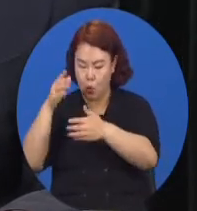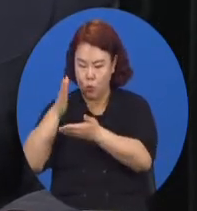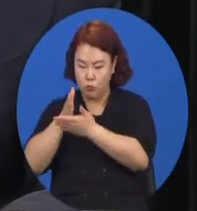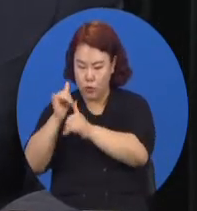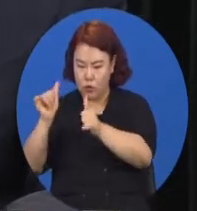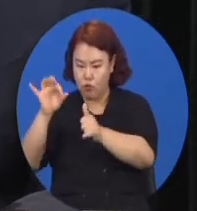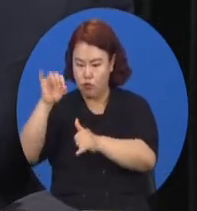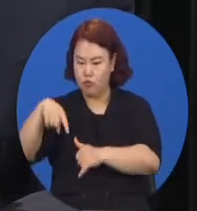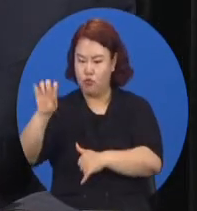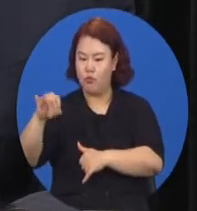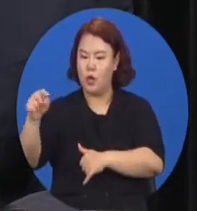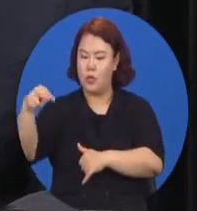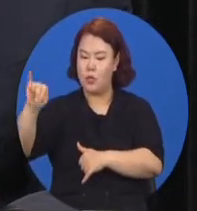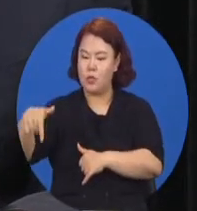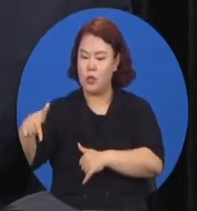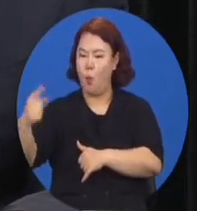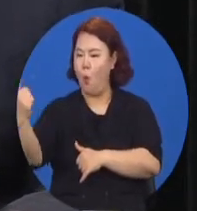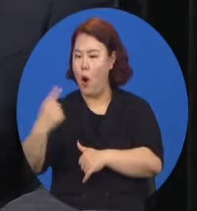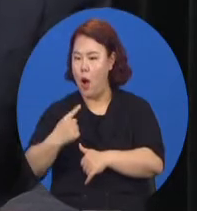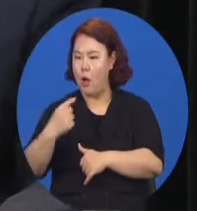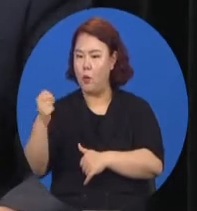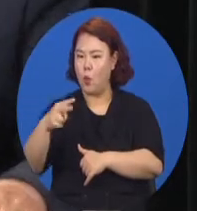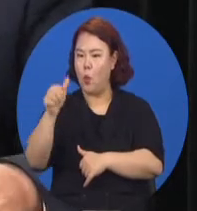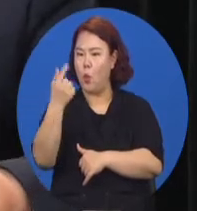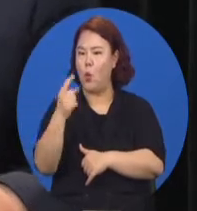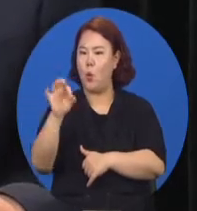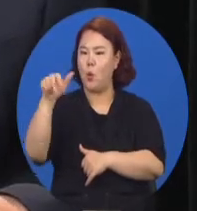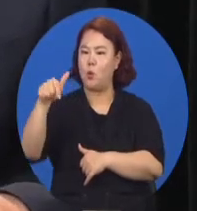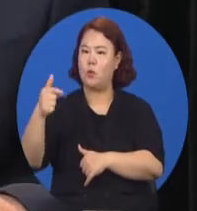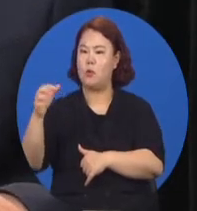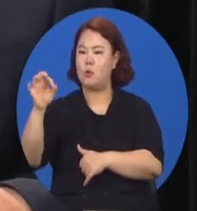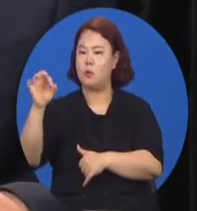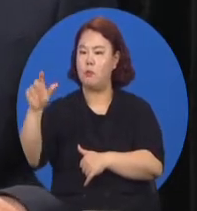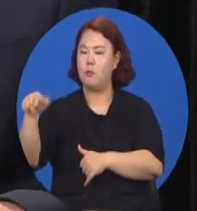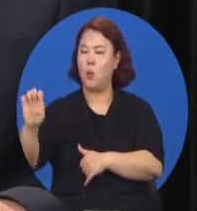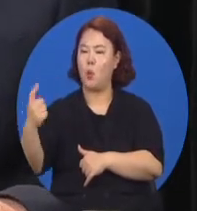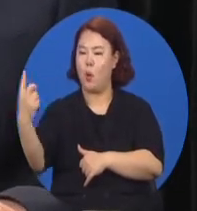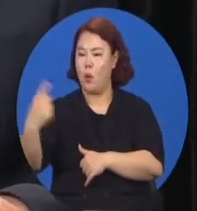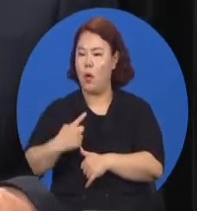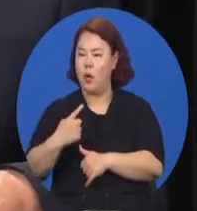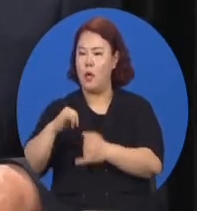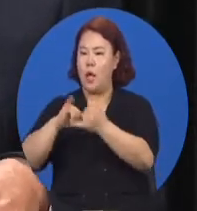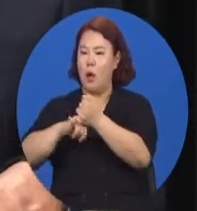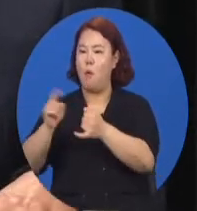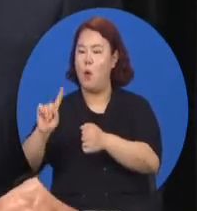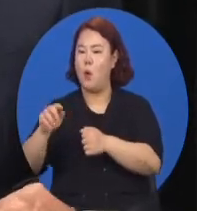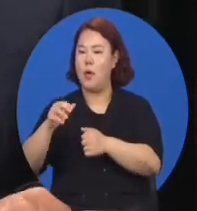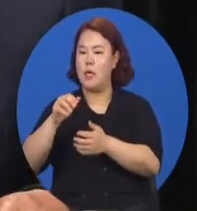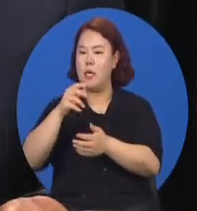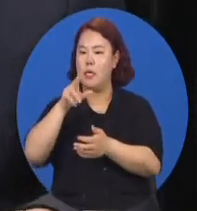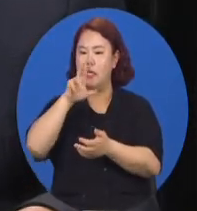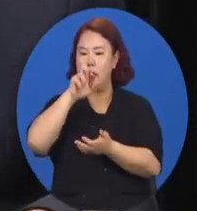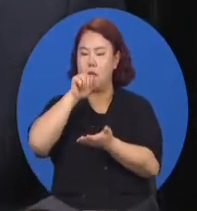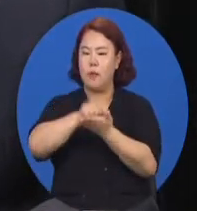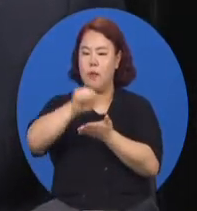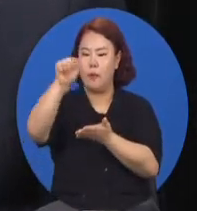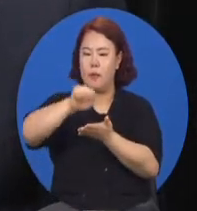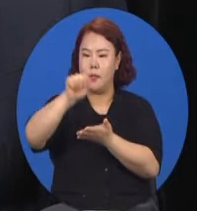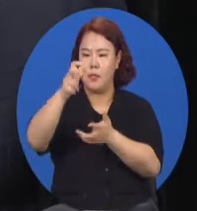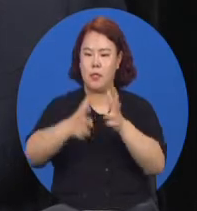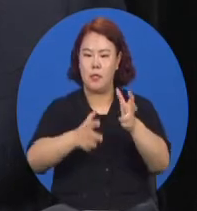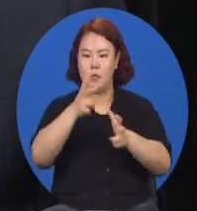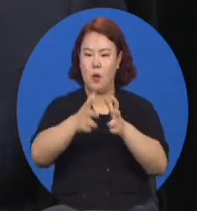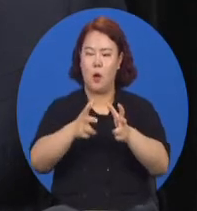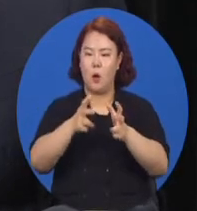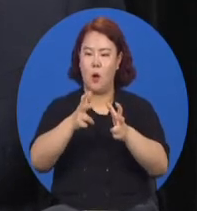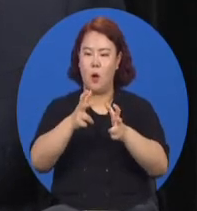우원식 원내대표도 와서 그랬고 이번에 홍영표 원내대표도 오셔가지고 약속한 것이 시멘트 시설 자원세는 시멘트 관련해서